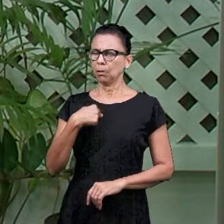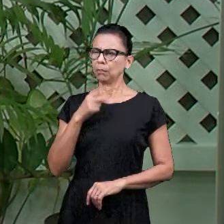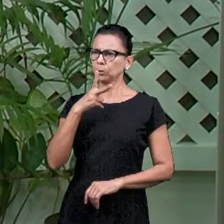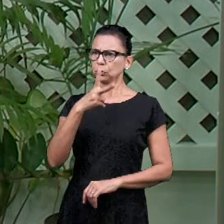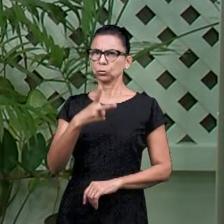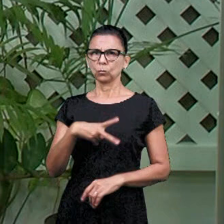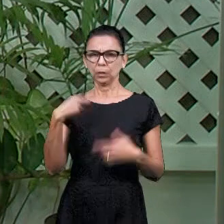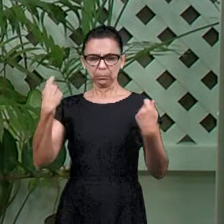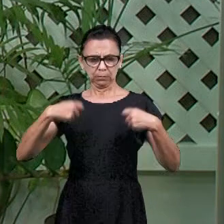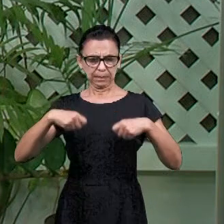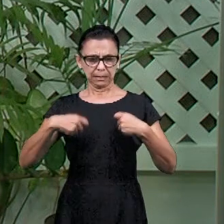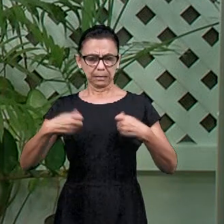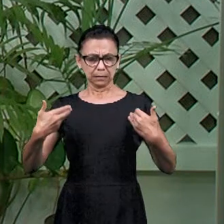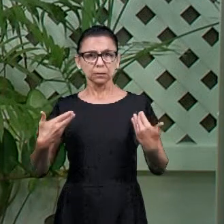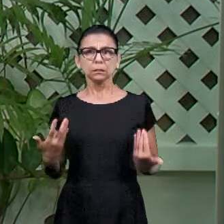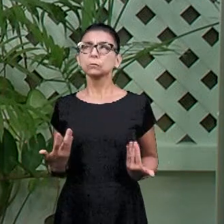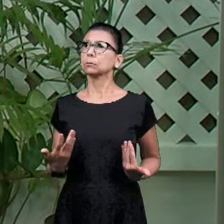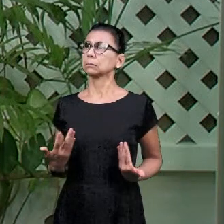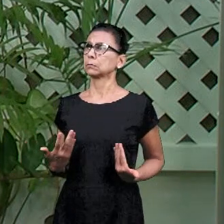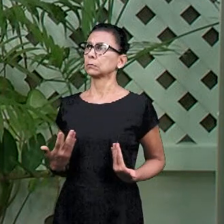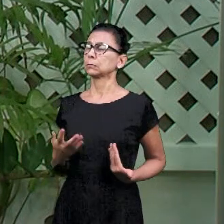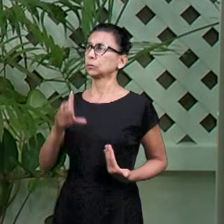dit, non, je vais continuer.